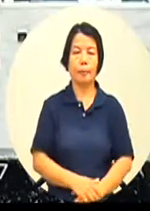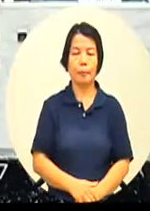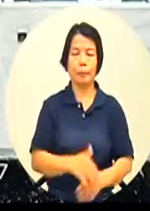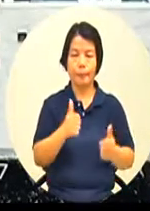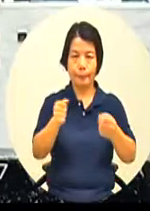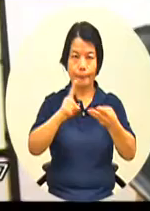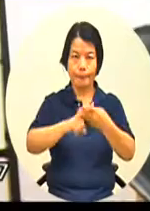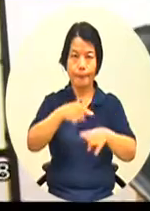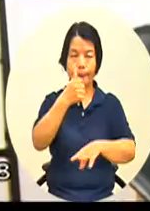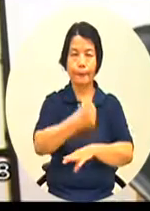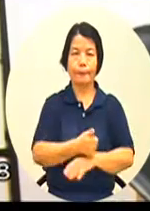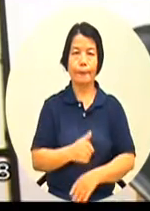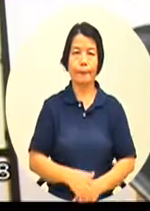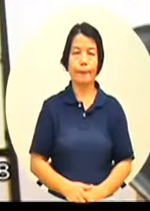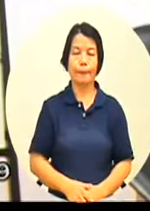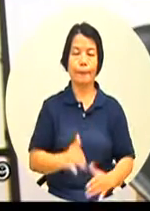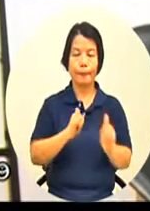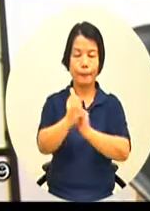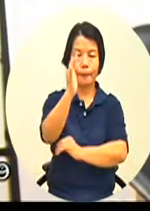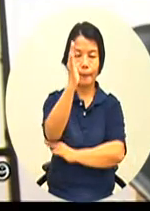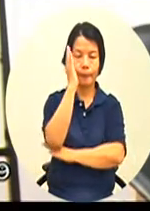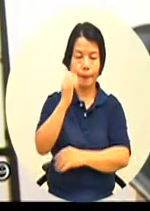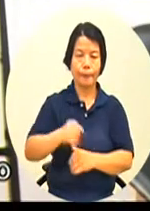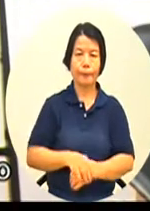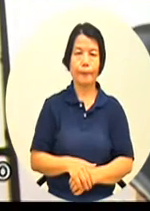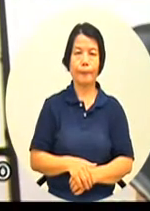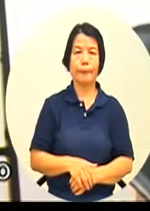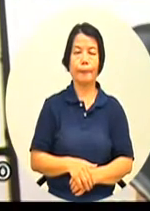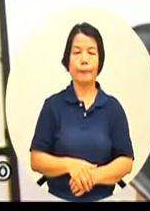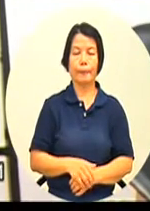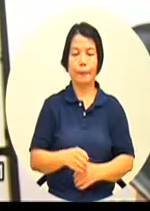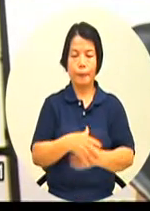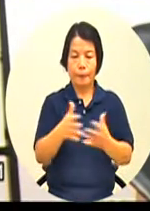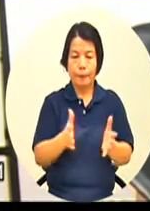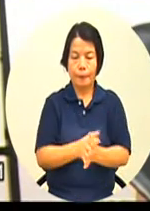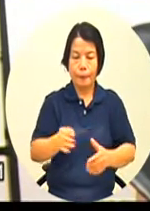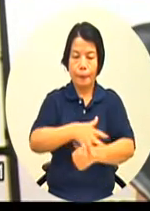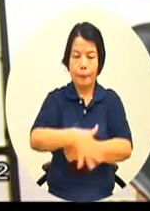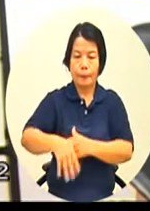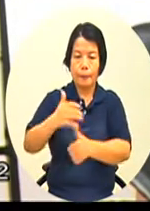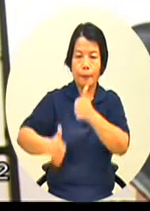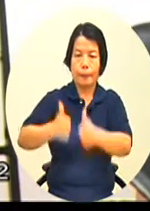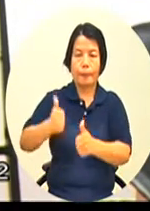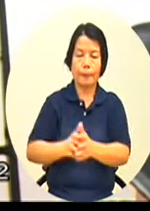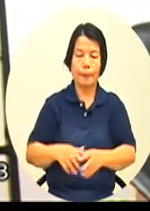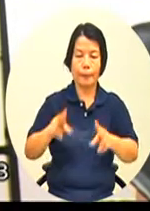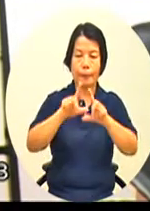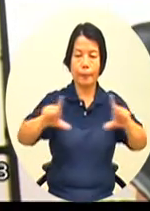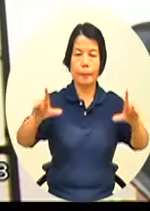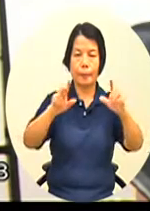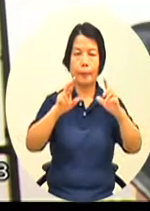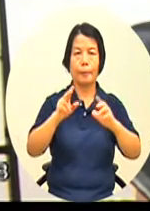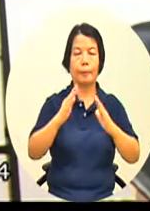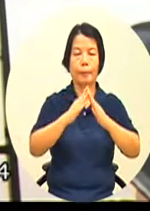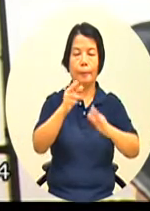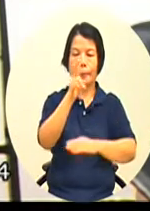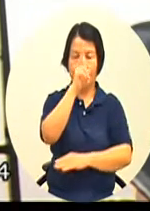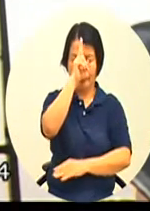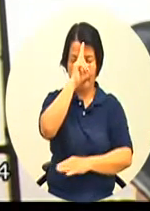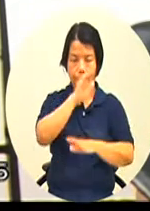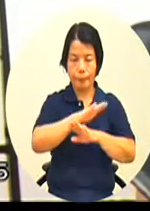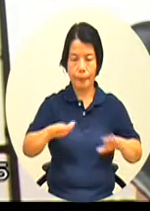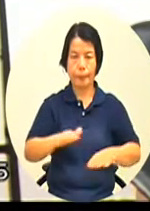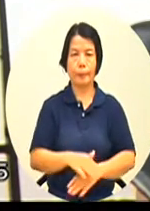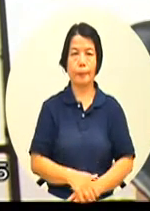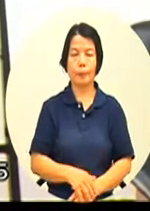谢主席，我们民政部门各位局处首长大家午安，这个我想我